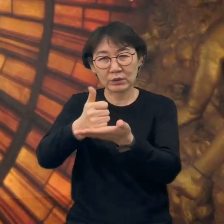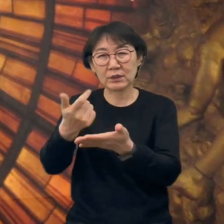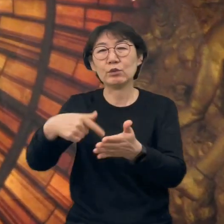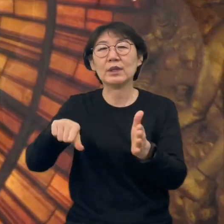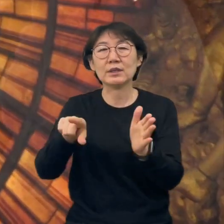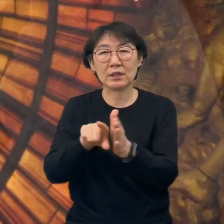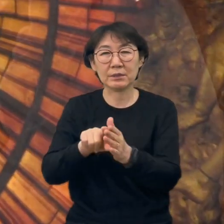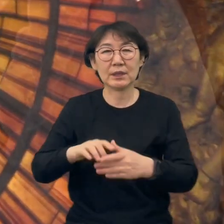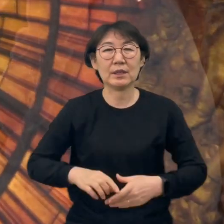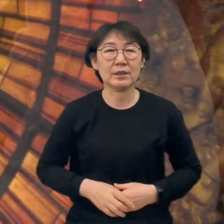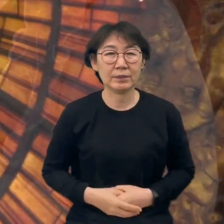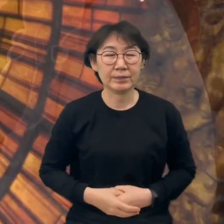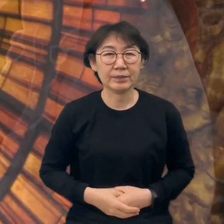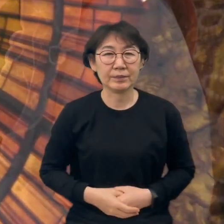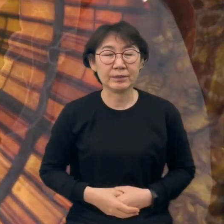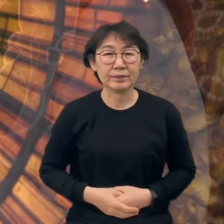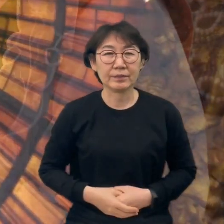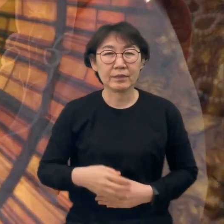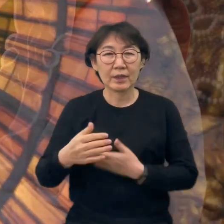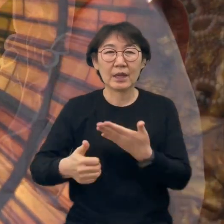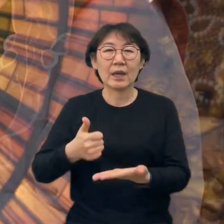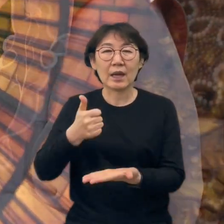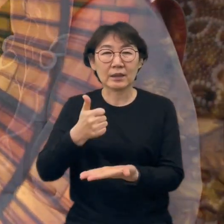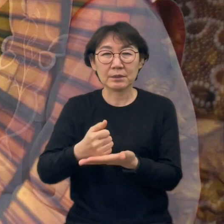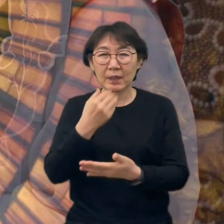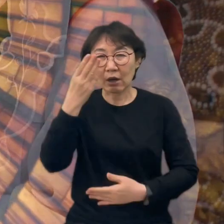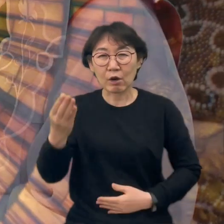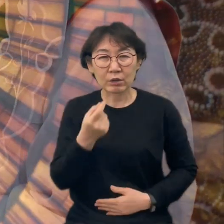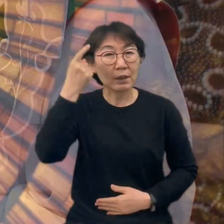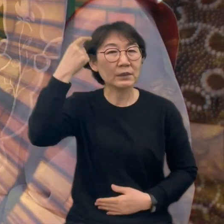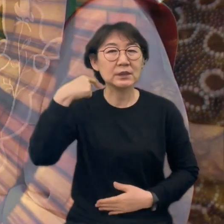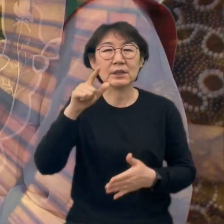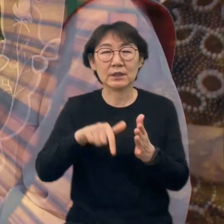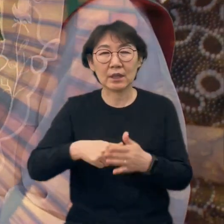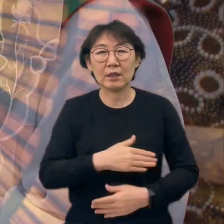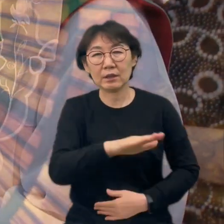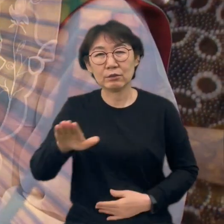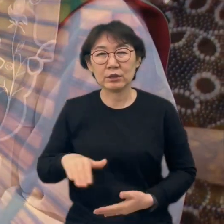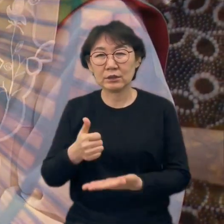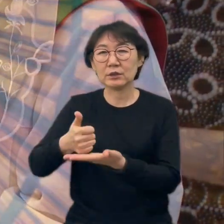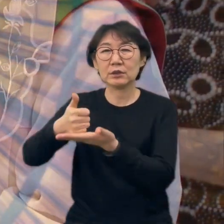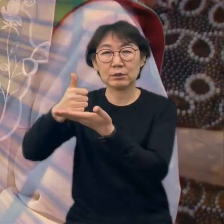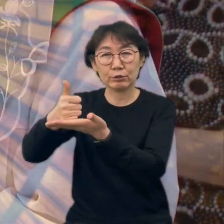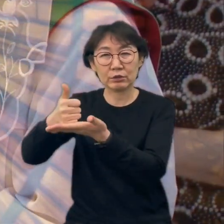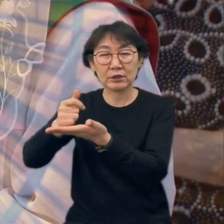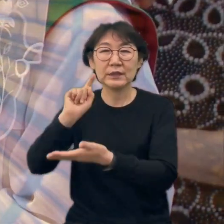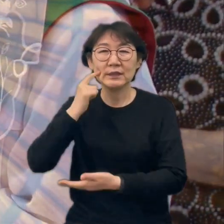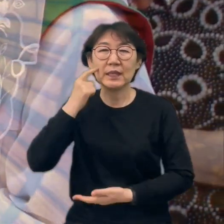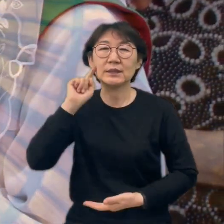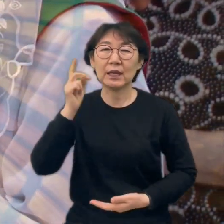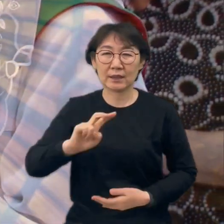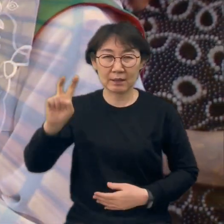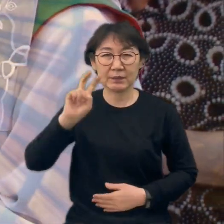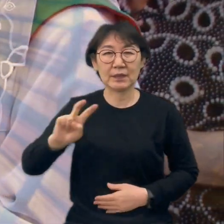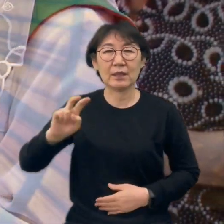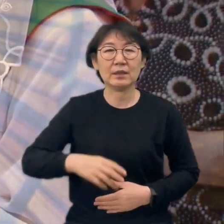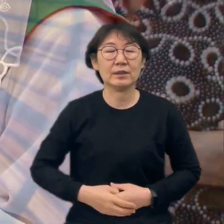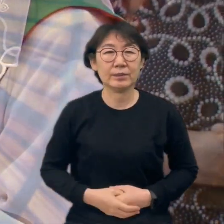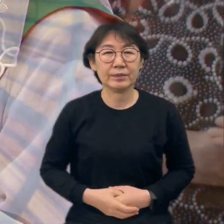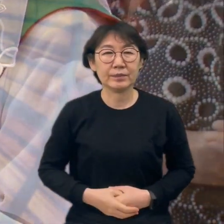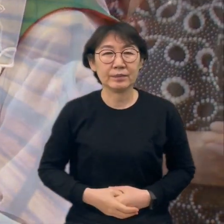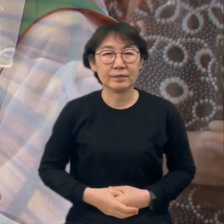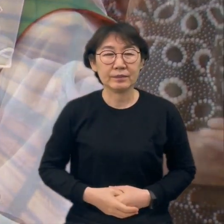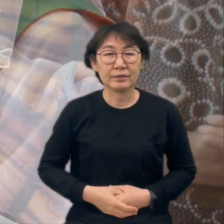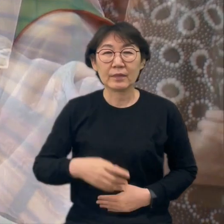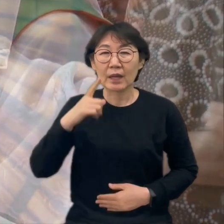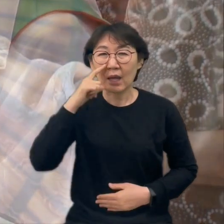들어가 아버지를 거룩하게 알아모시기 위해서입니다. 하느님의 거룩함을 느낄 때 우리는 그분을